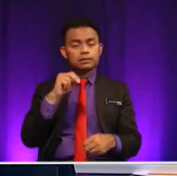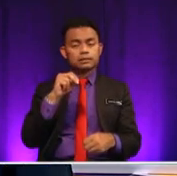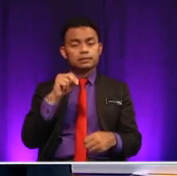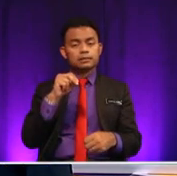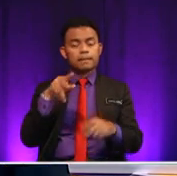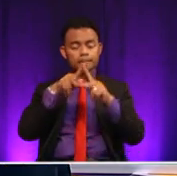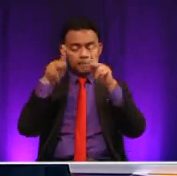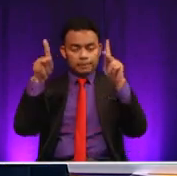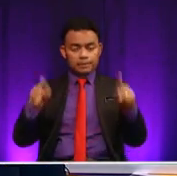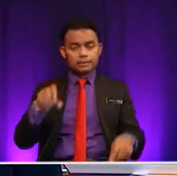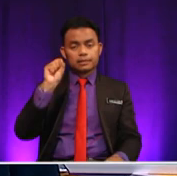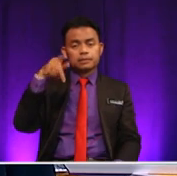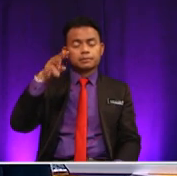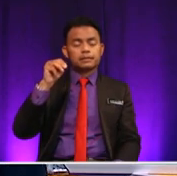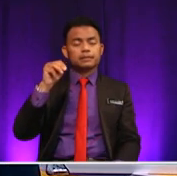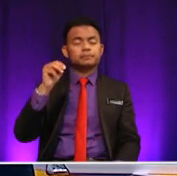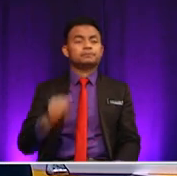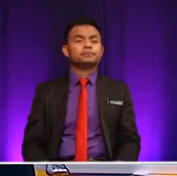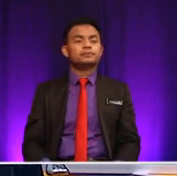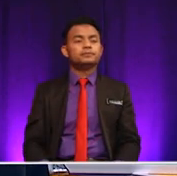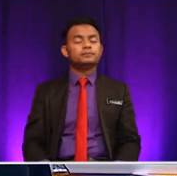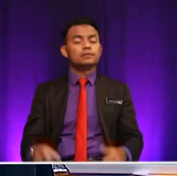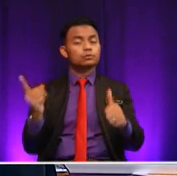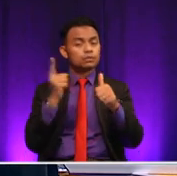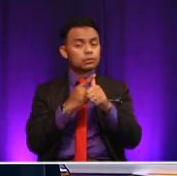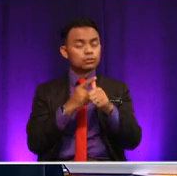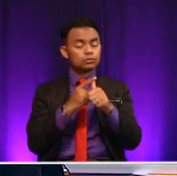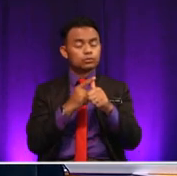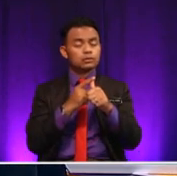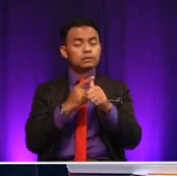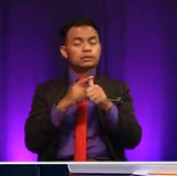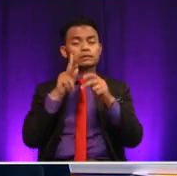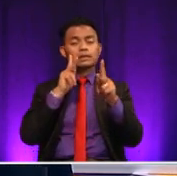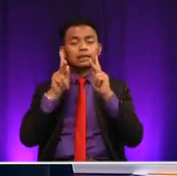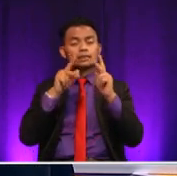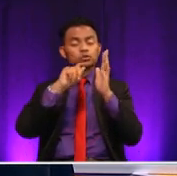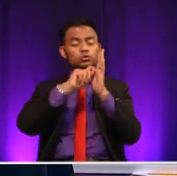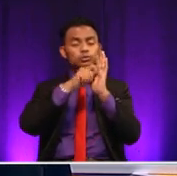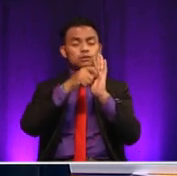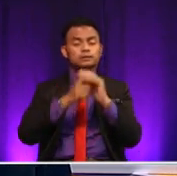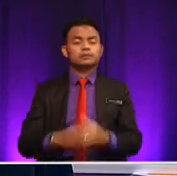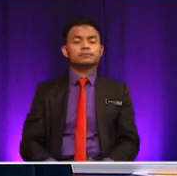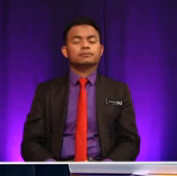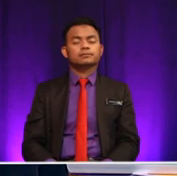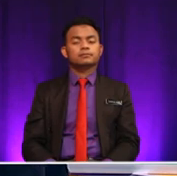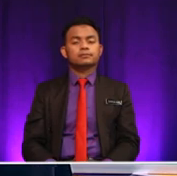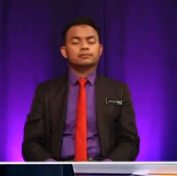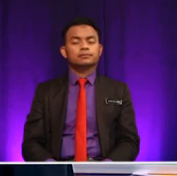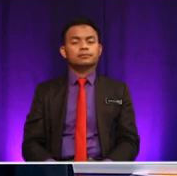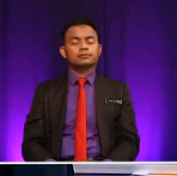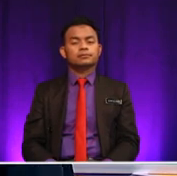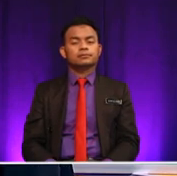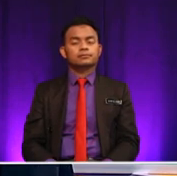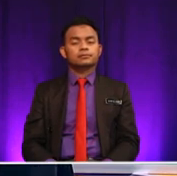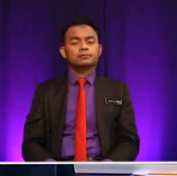ingatkan di sini Yang pertama adalah menguasai kata kunci tadi kalau soal sudah salat istik ini kuasai